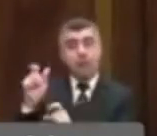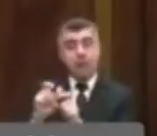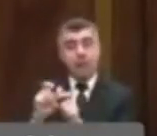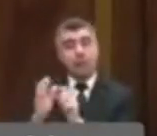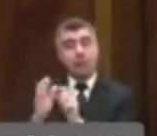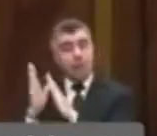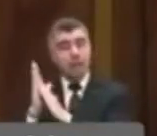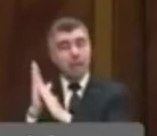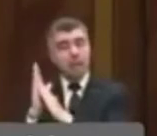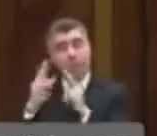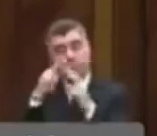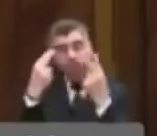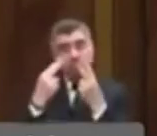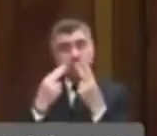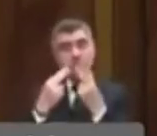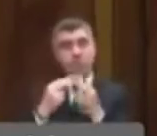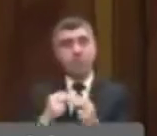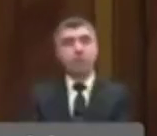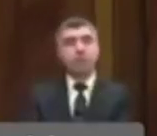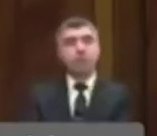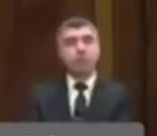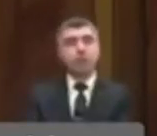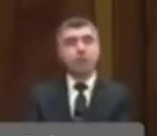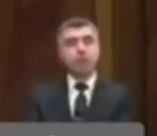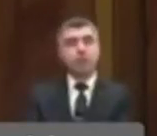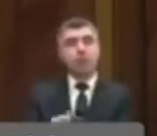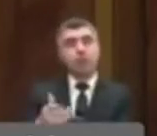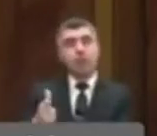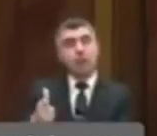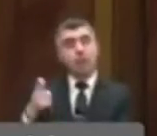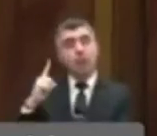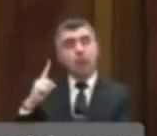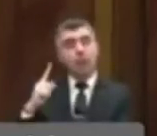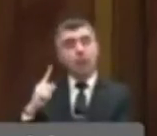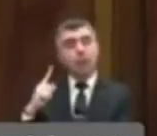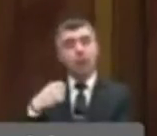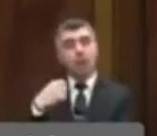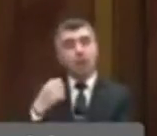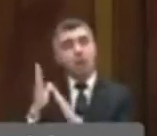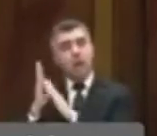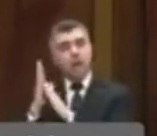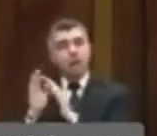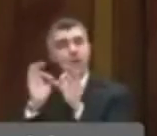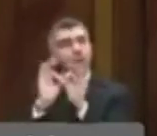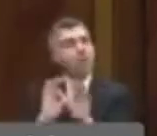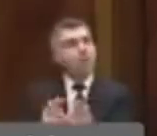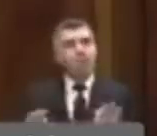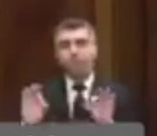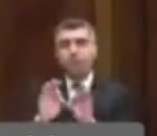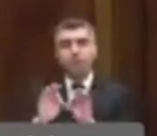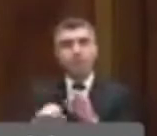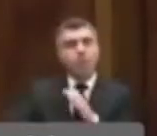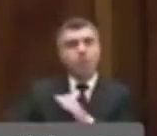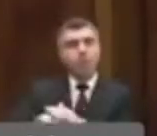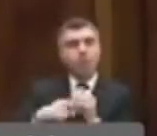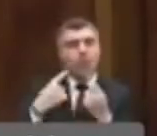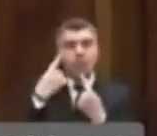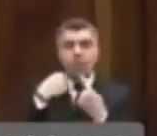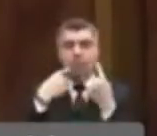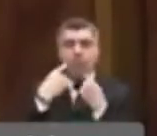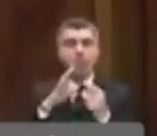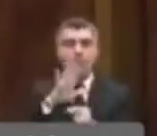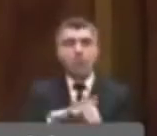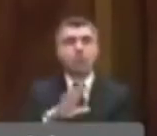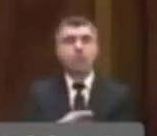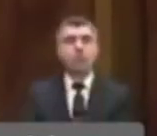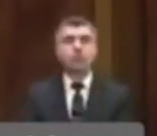الا نعسنا مقلقين، ولكن راه نعسنا هما الباح. انا سولتهم هذا الصباح، والله ما نعسوا الباح في الليله، دوك اللعابه كلهم مساكن كيبكيو.